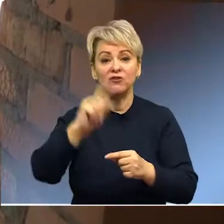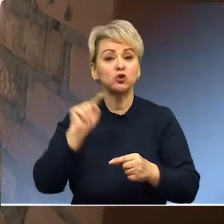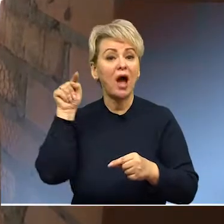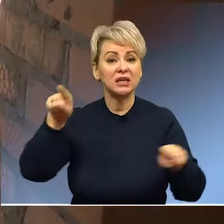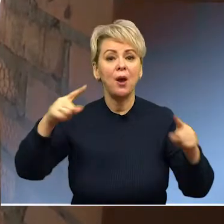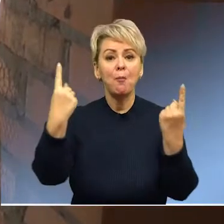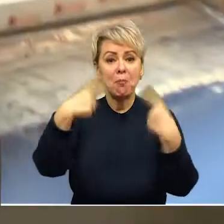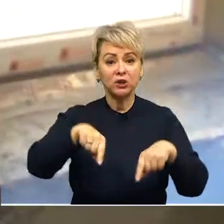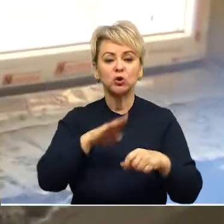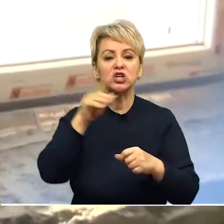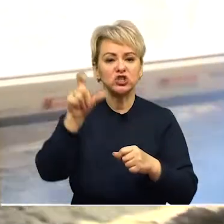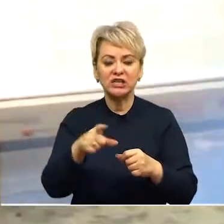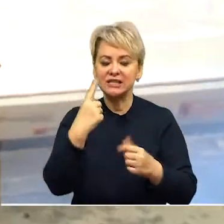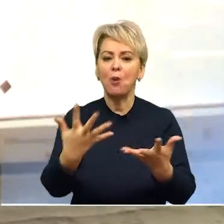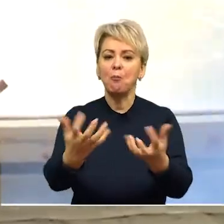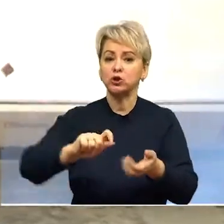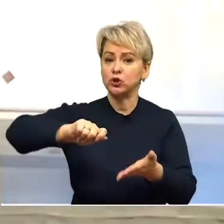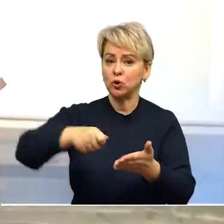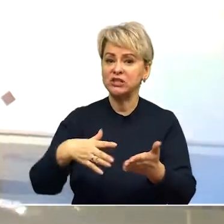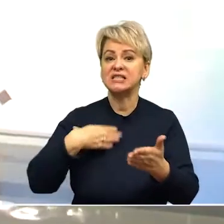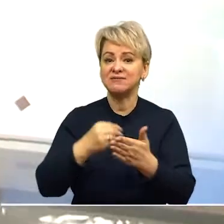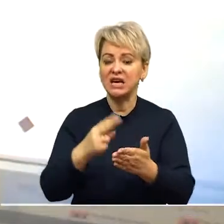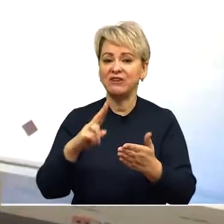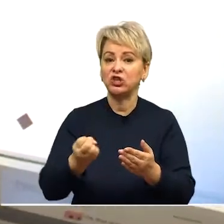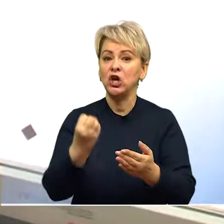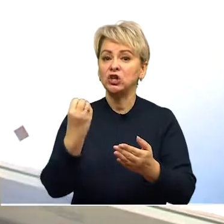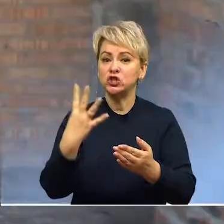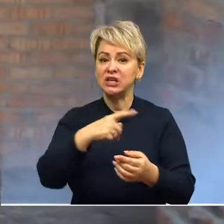банкротом. Женщина признается, получить ключи от своей однушки на